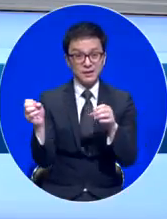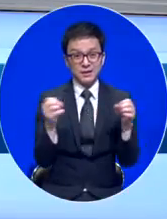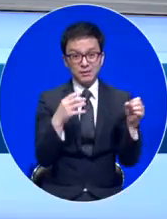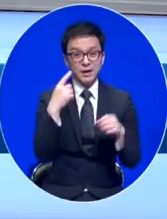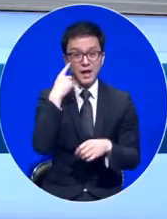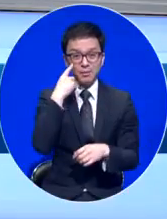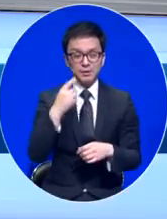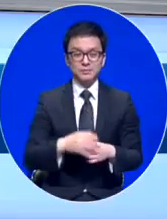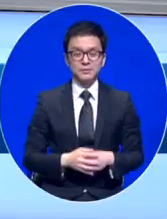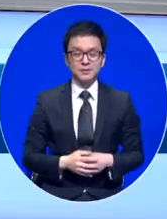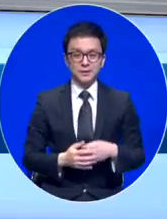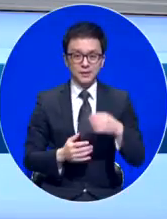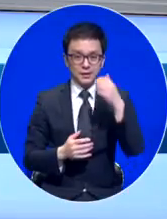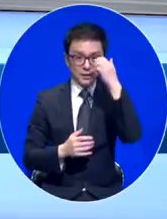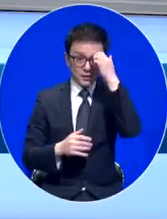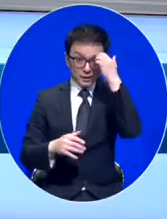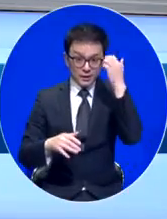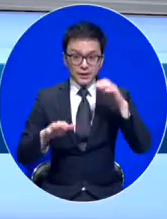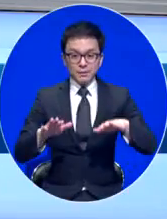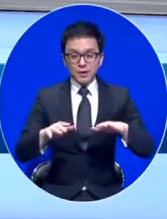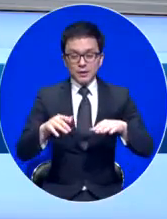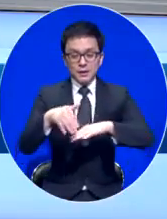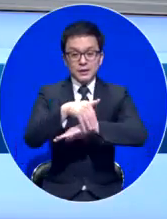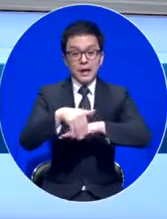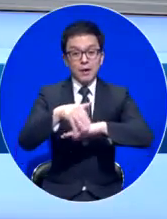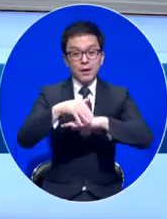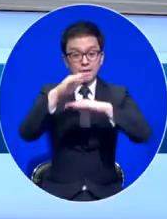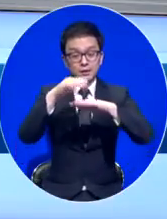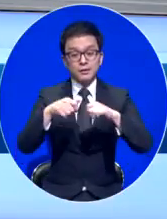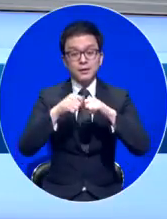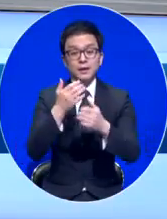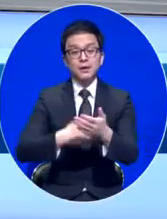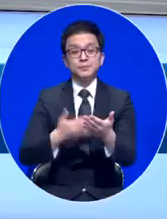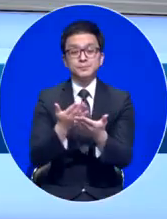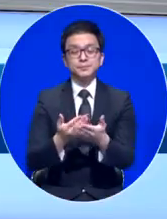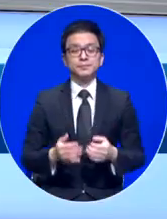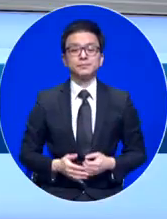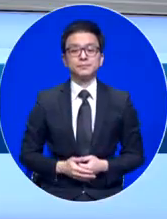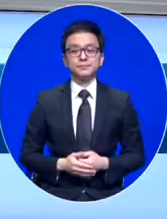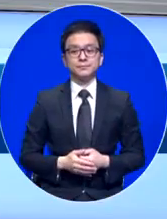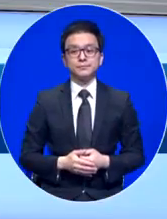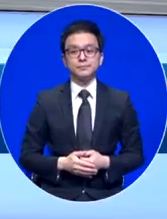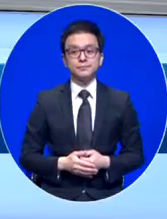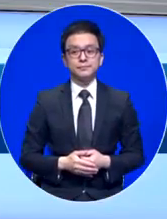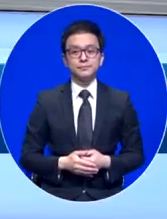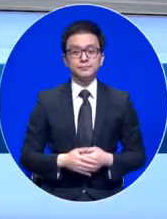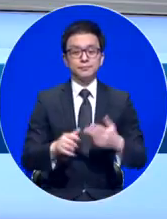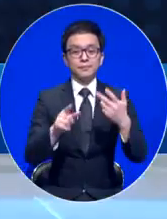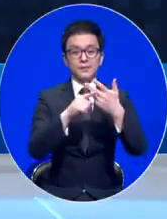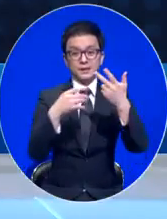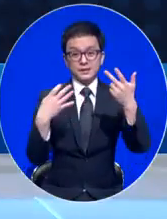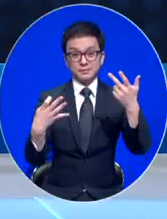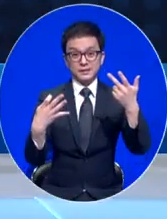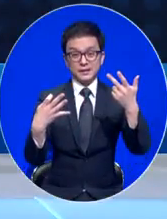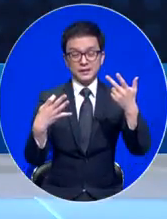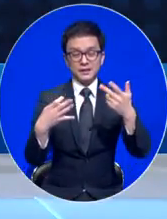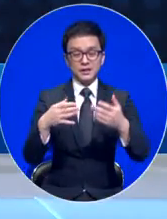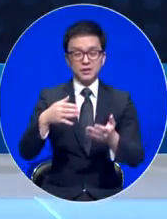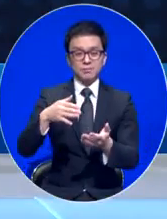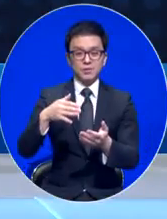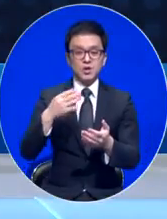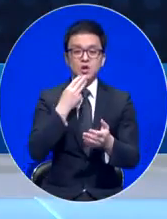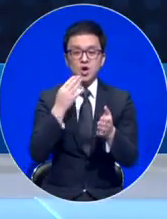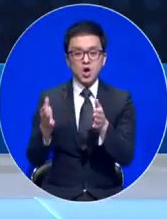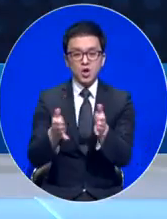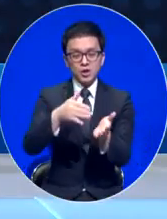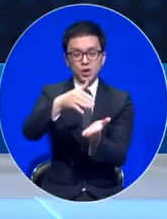기자, 우선 이번 대책의 배경 어떤 것인지 좀 짚어주시죠. 네, 지난 14일 경기도 동두천의 한 어린이집 통원